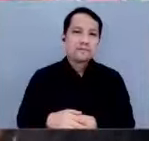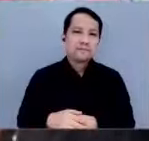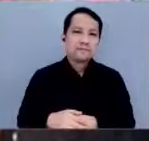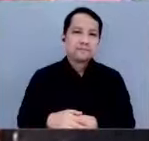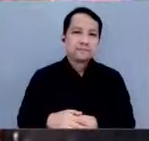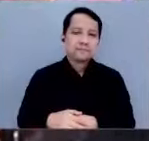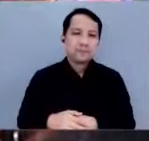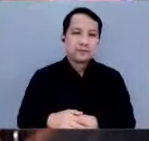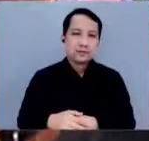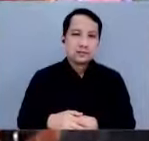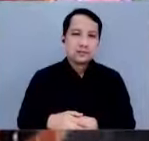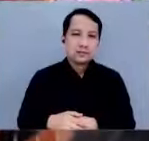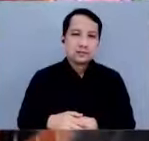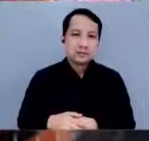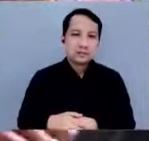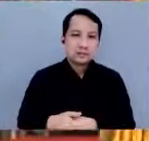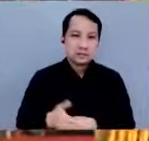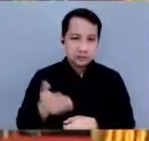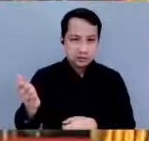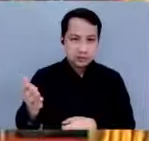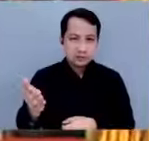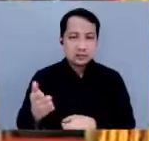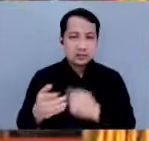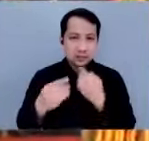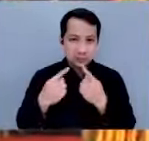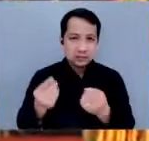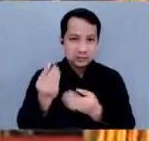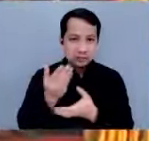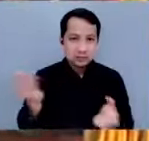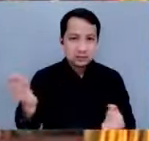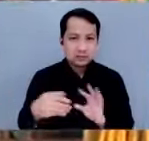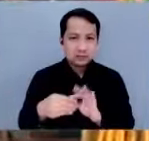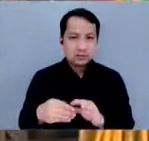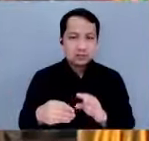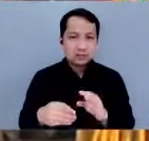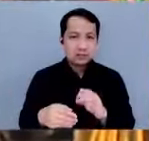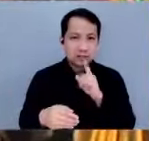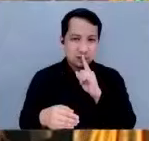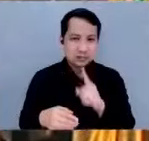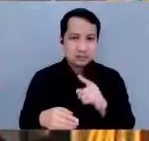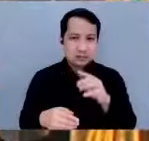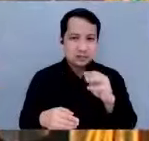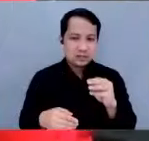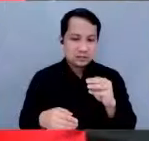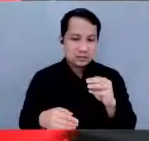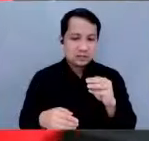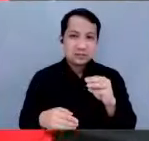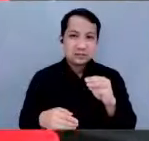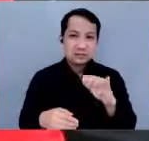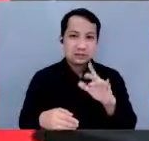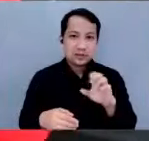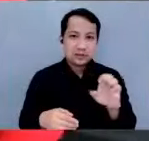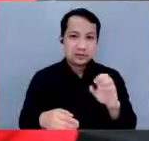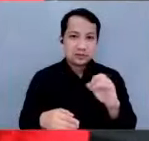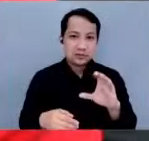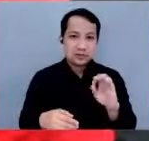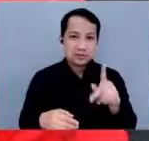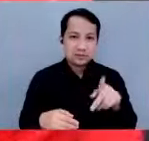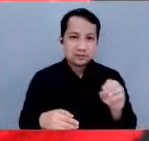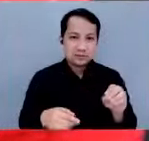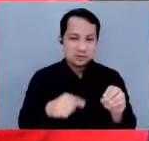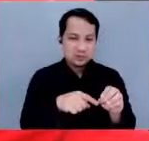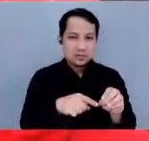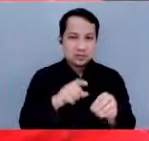Speaking of relasyon, may inamin tungkol dyan si legit Dabarkads Miles Ocampo sa status nila ni